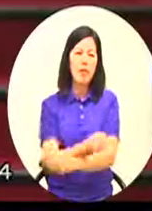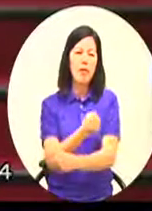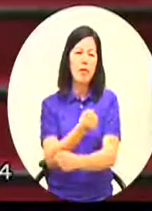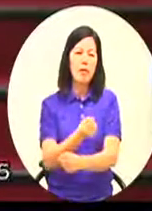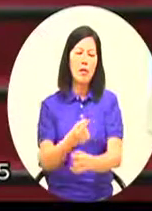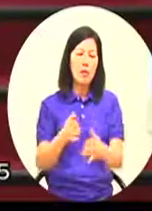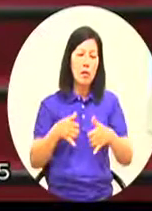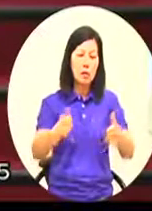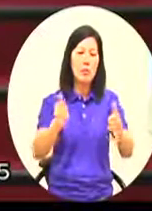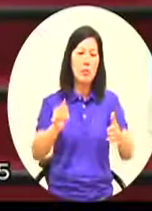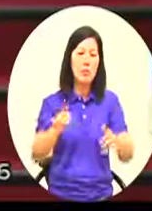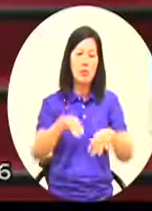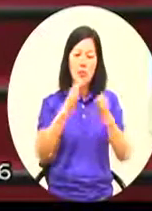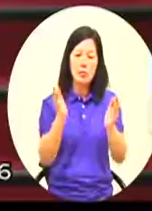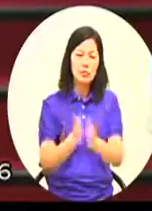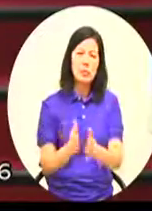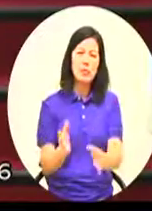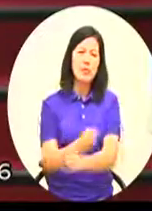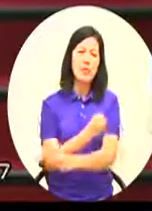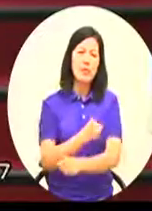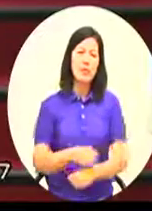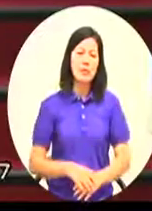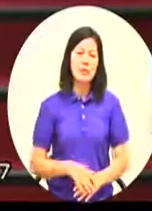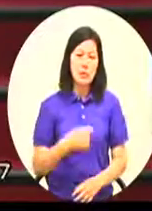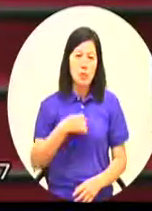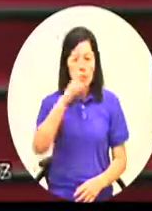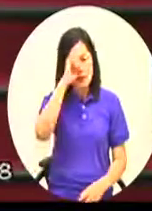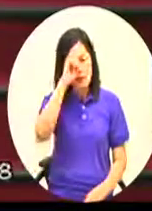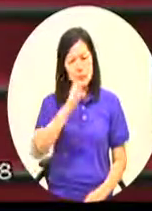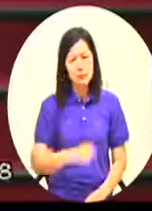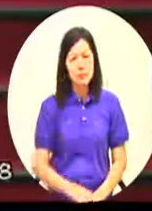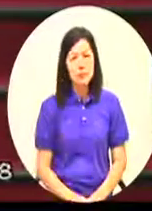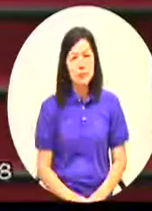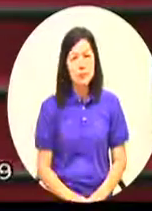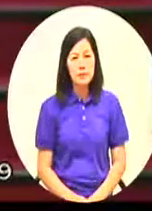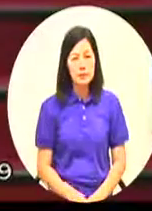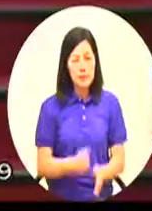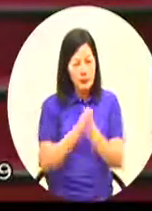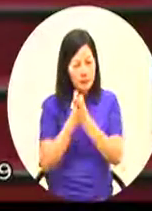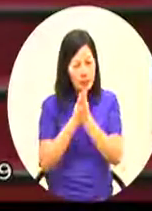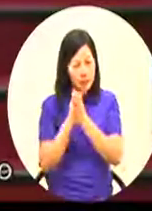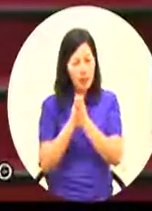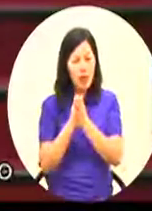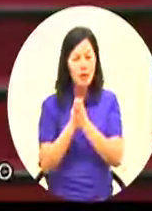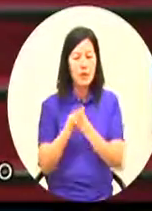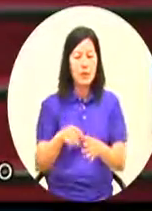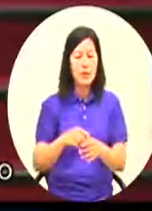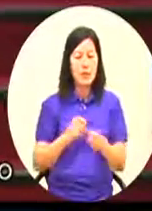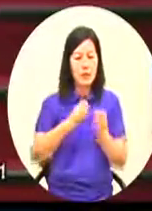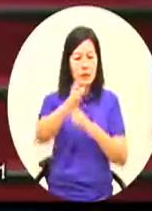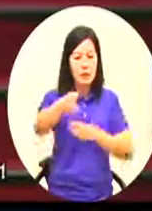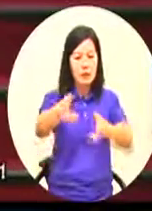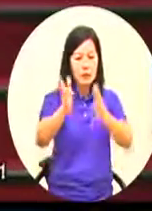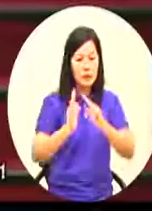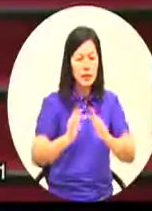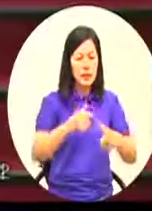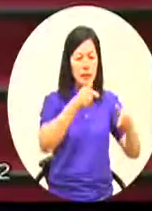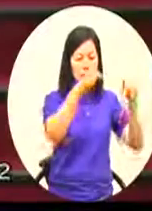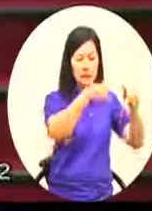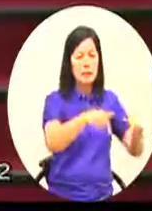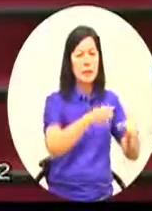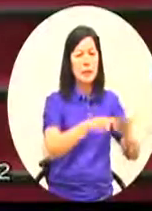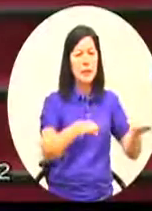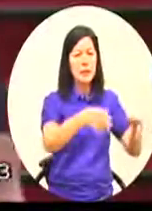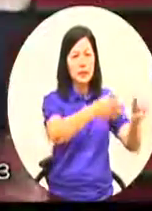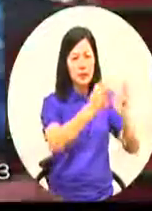了，所以我期盼也要求也拜托长安吊桥、西安吊桥给我们一个机会